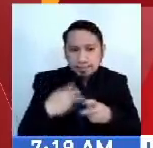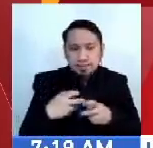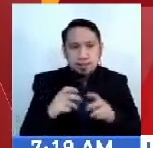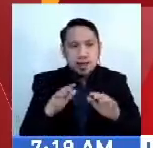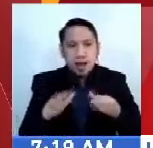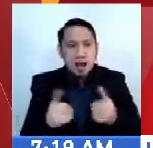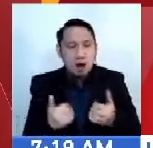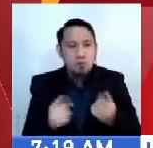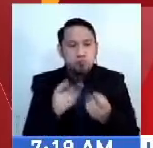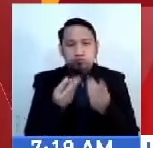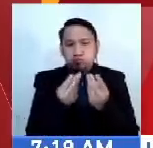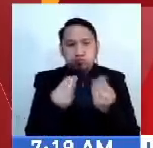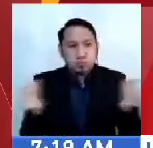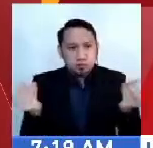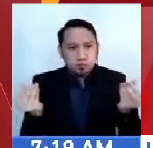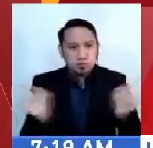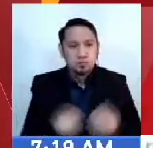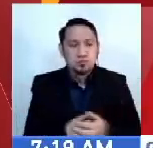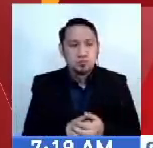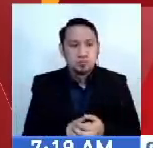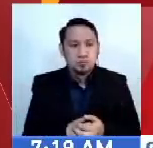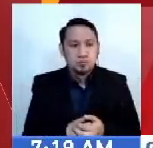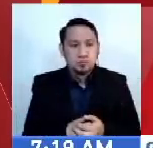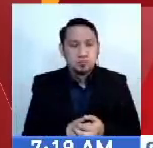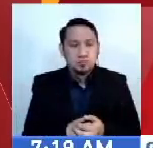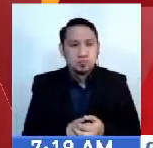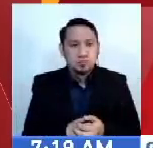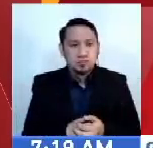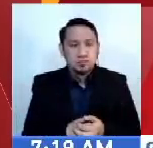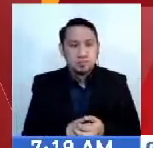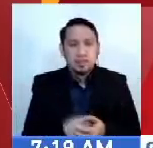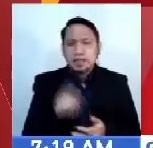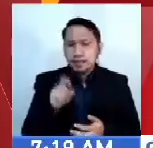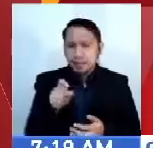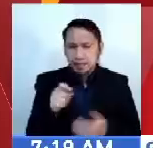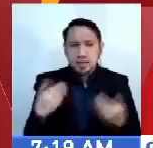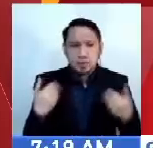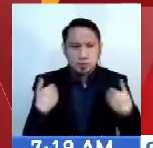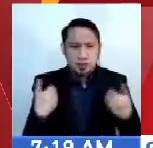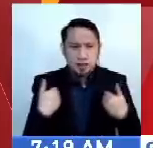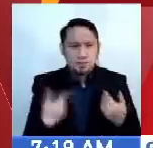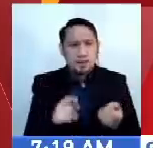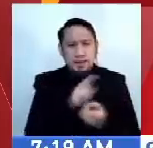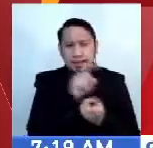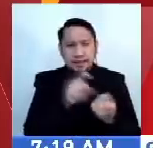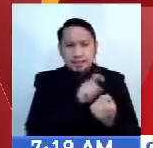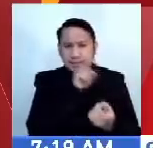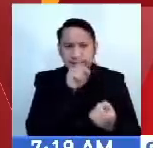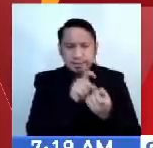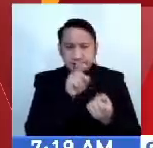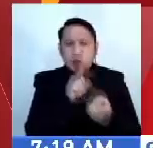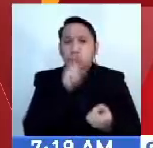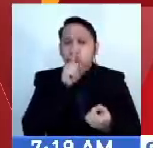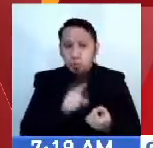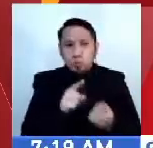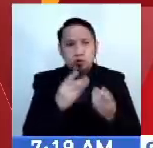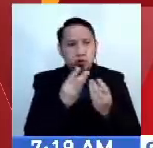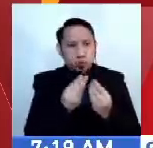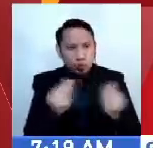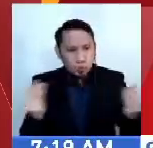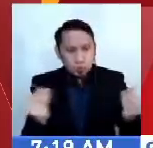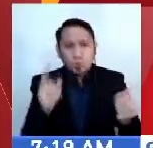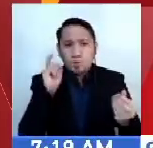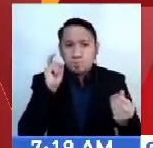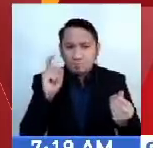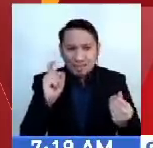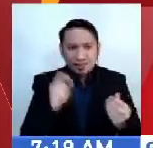yung negative impact ng climate change. Kailangan na raw magpatupad ng konkreto at komprehensibong solusyon sa lalong madaling